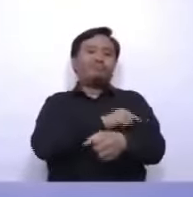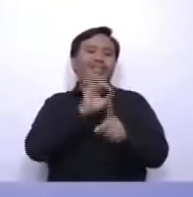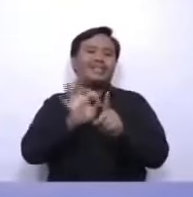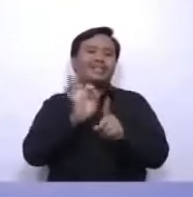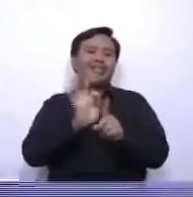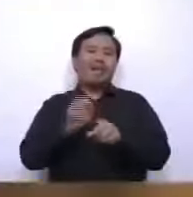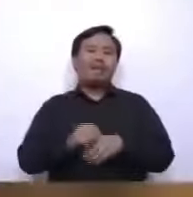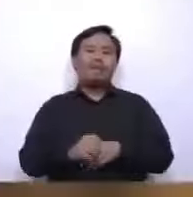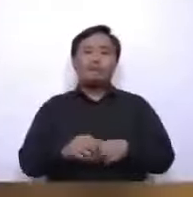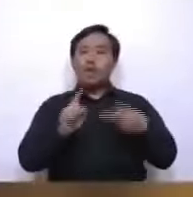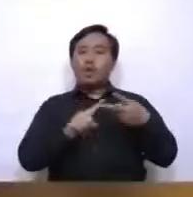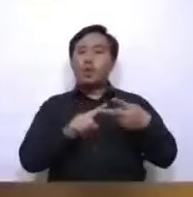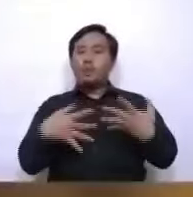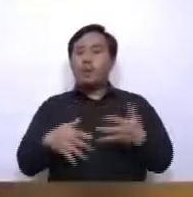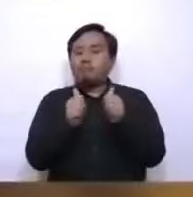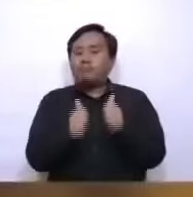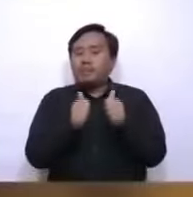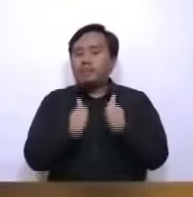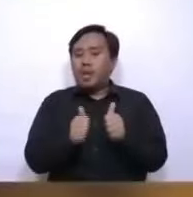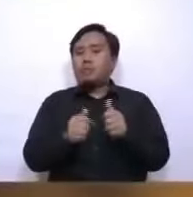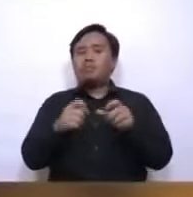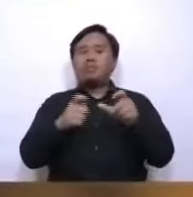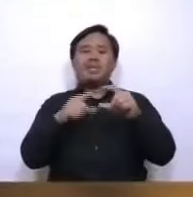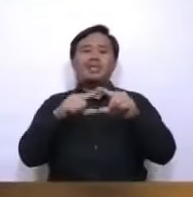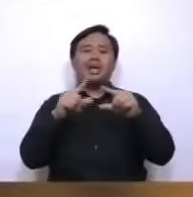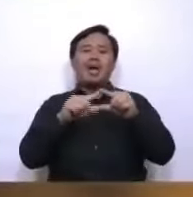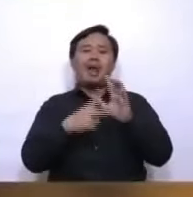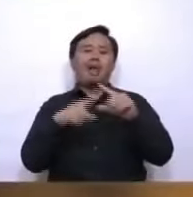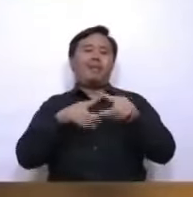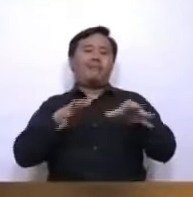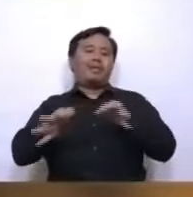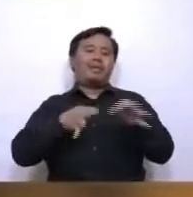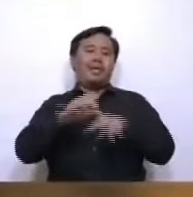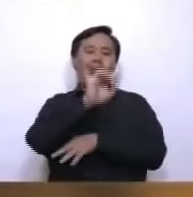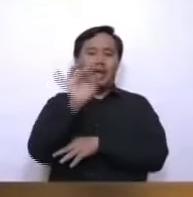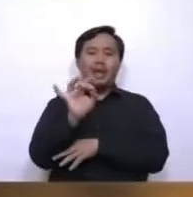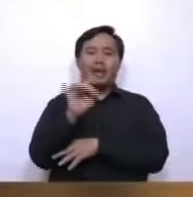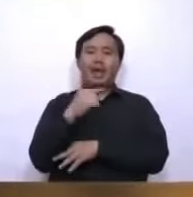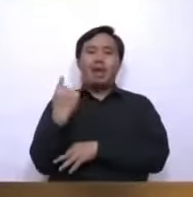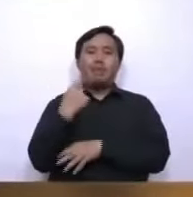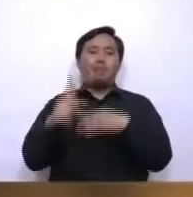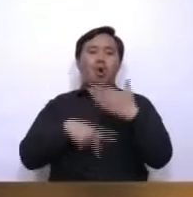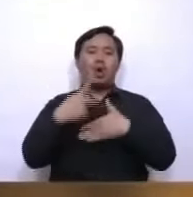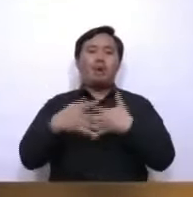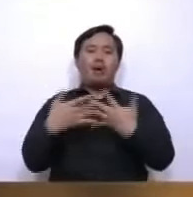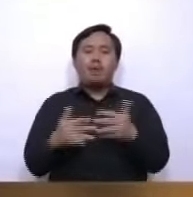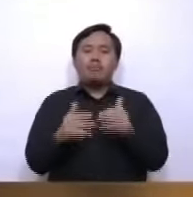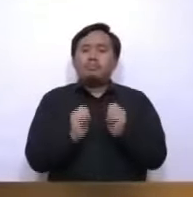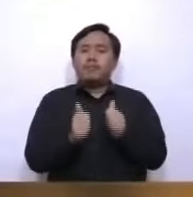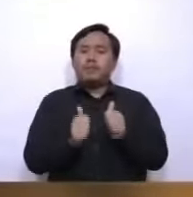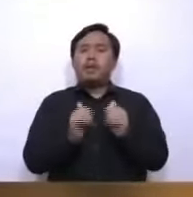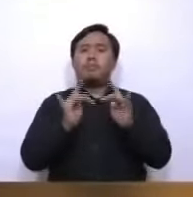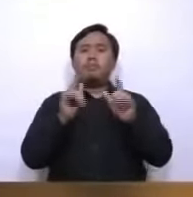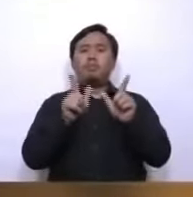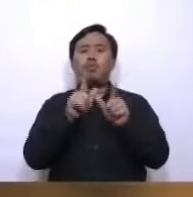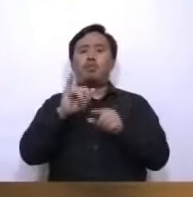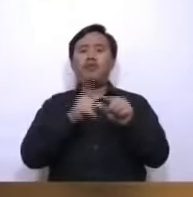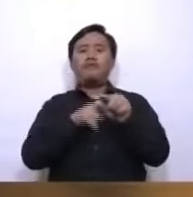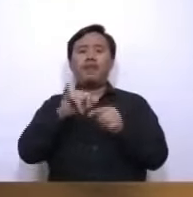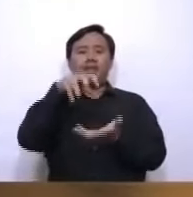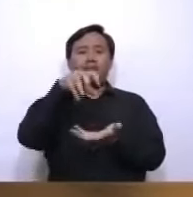kedua, harus disiapkan juga sarana-prasarananya. Oleh karena itu program ASI tadi menyiapkan wifi di rumah